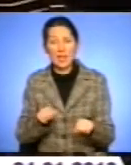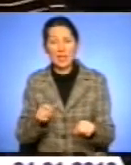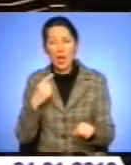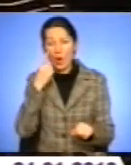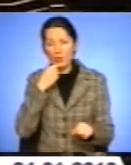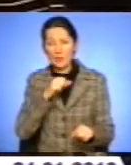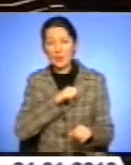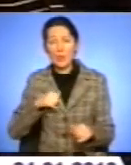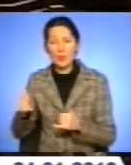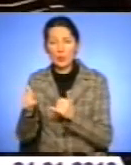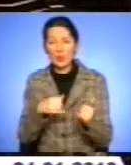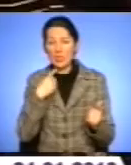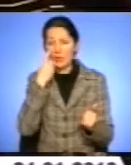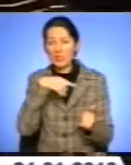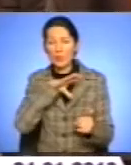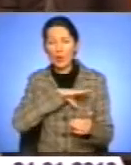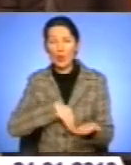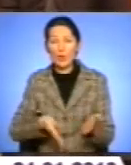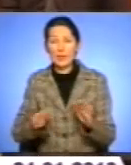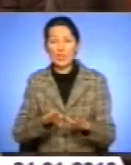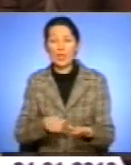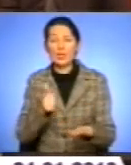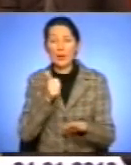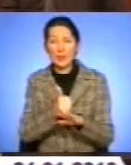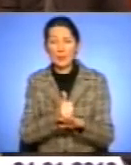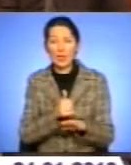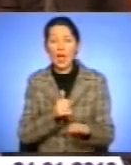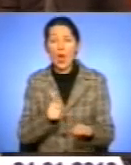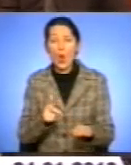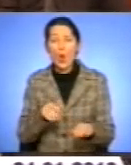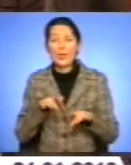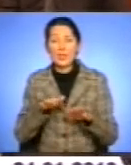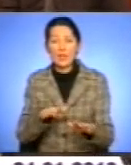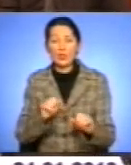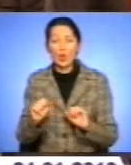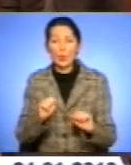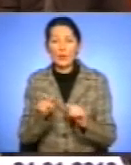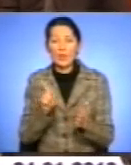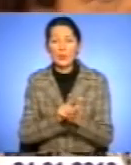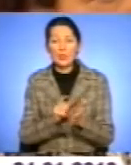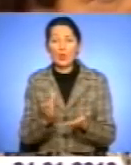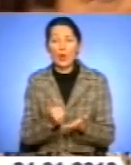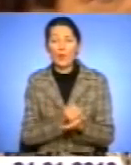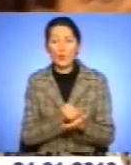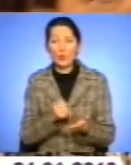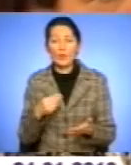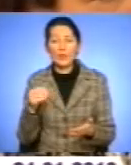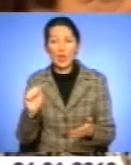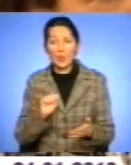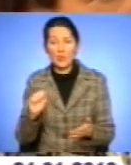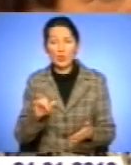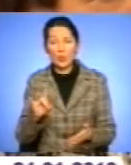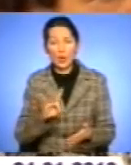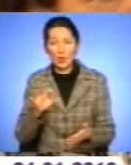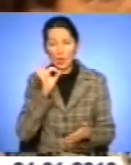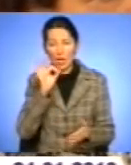року складає 1219 гривень 85 копійок, що майже на 36,4% більше встановленого прожиткового